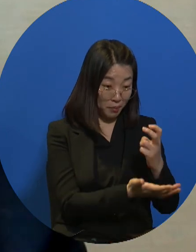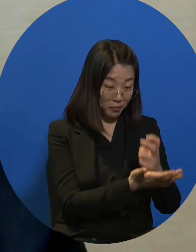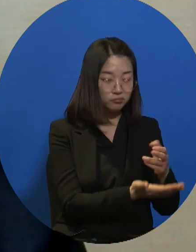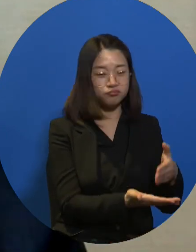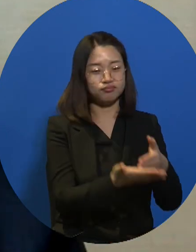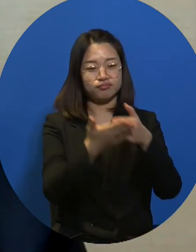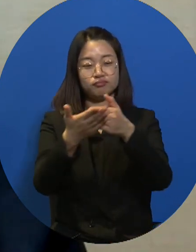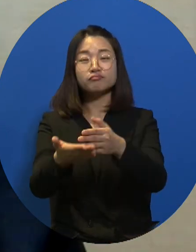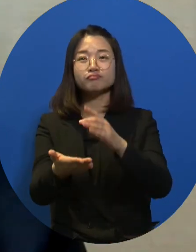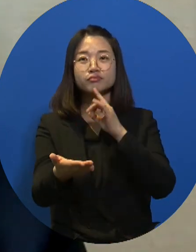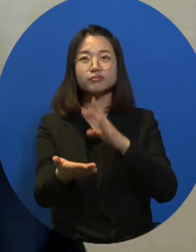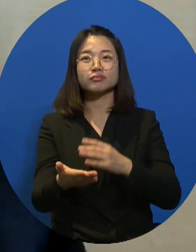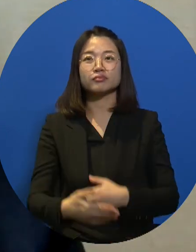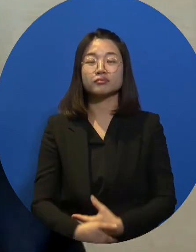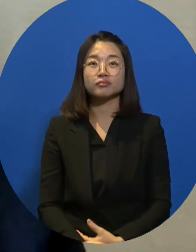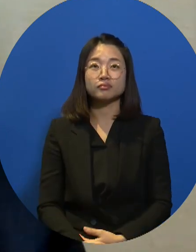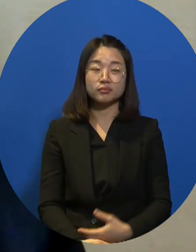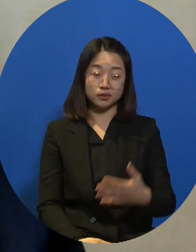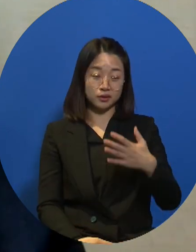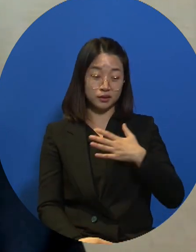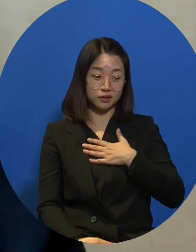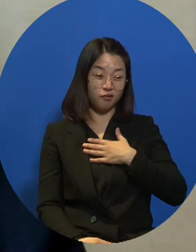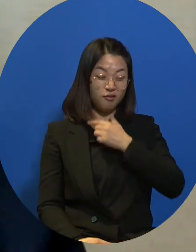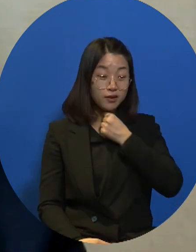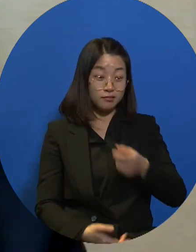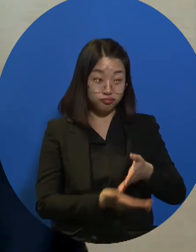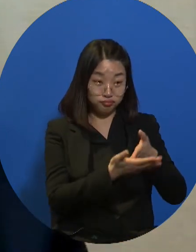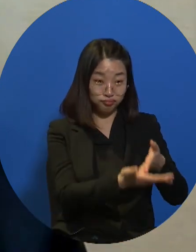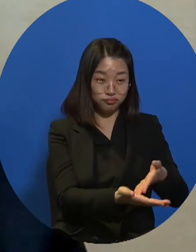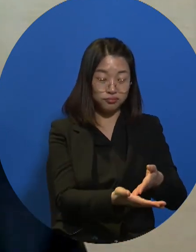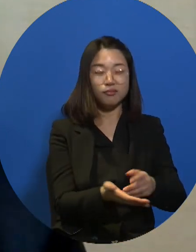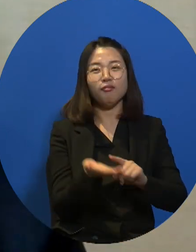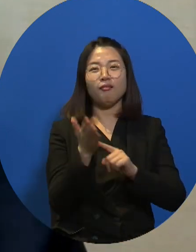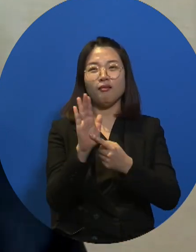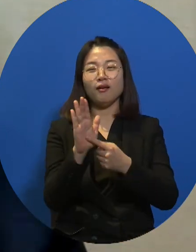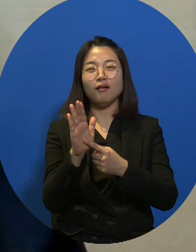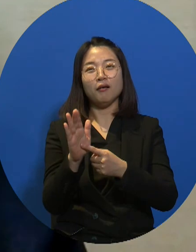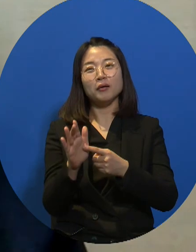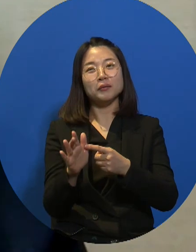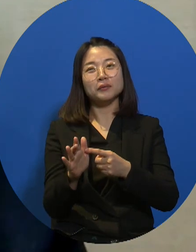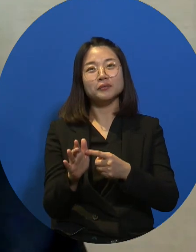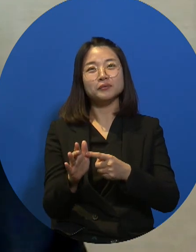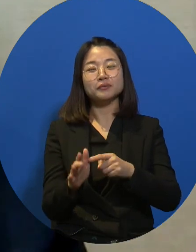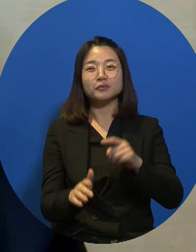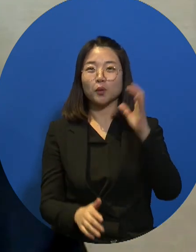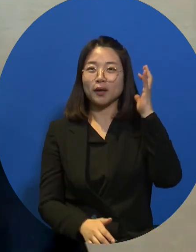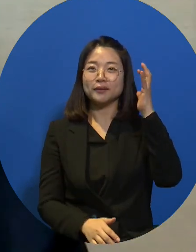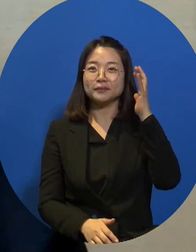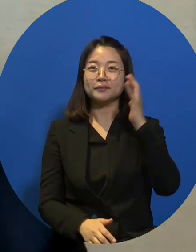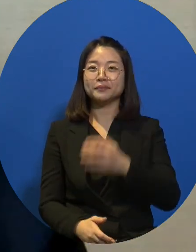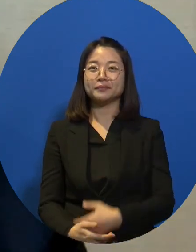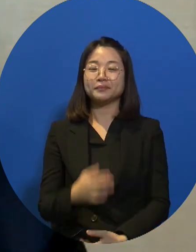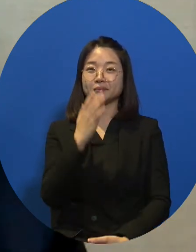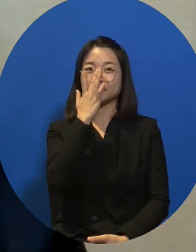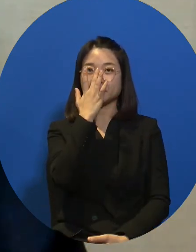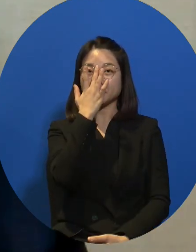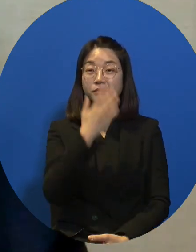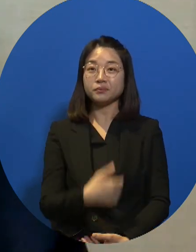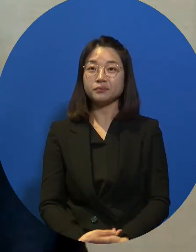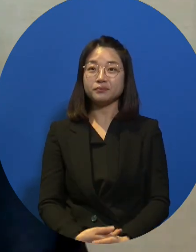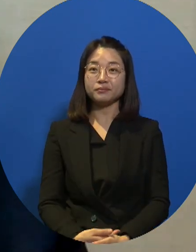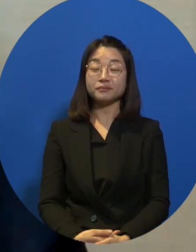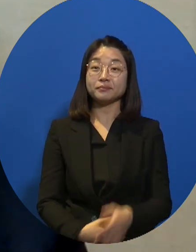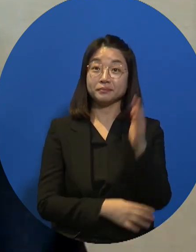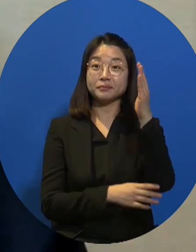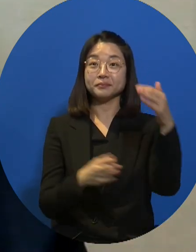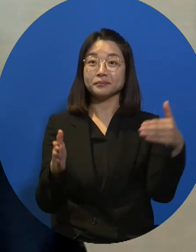역할에 머무르기 때문에, 제가 강하게 저의 의견을 이렇게 말씀드리기는 조금 곤란한 입장에 있다, 그렇게 말씀을 드리겠습니다.